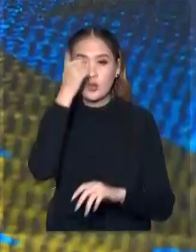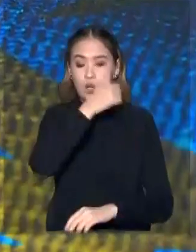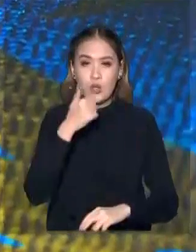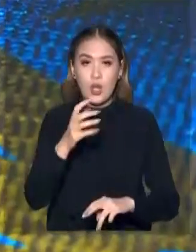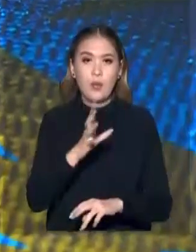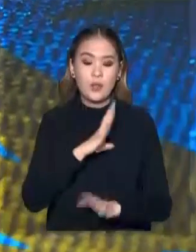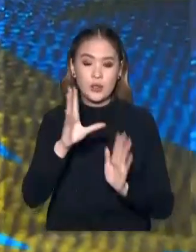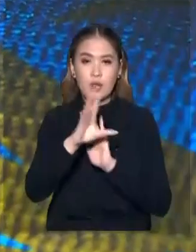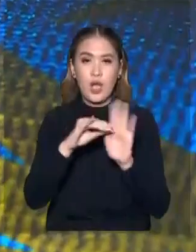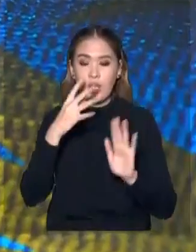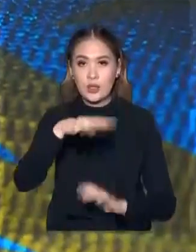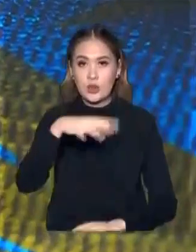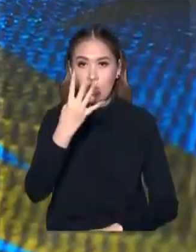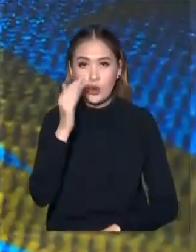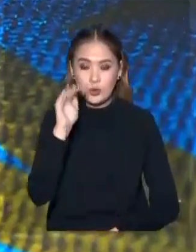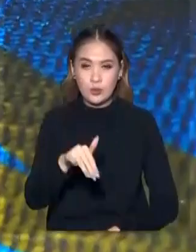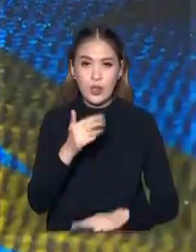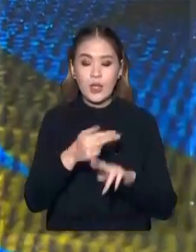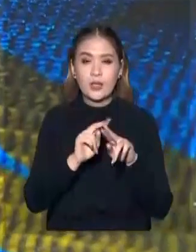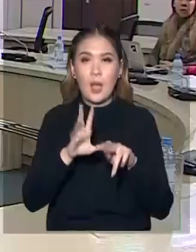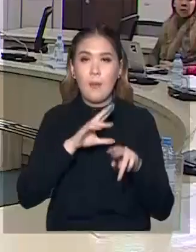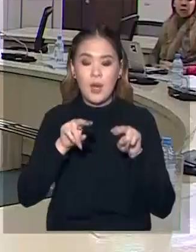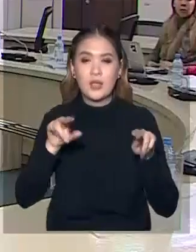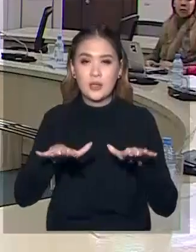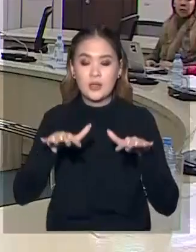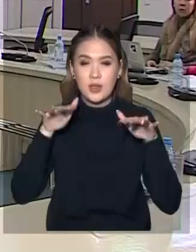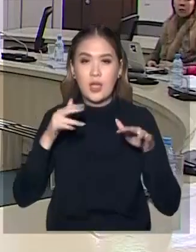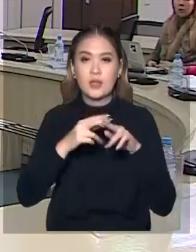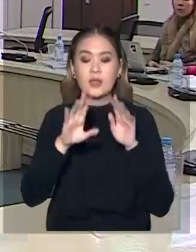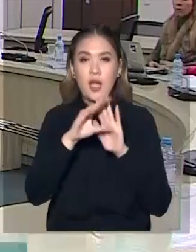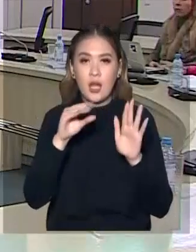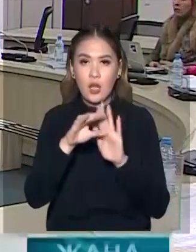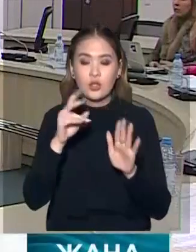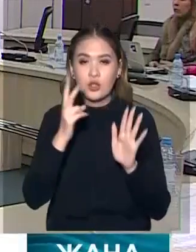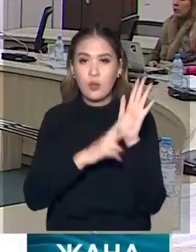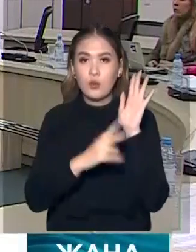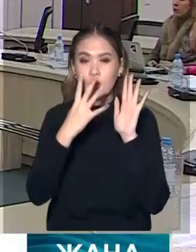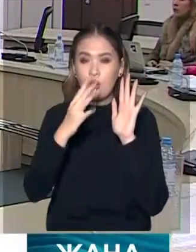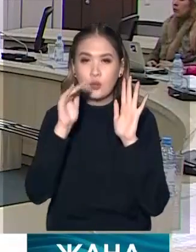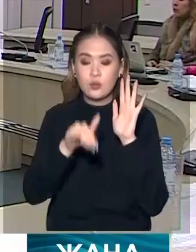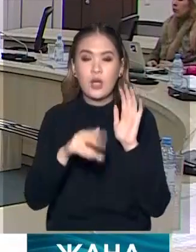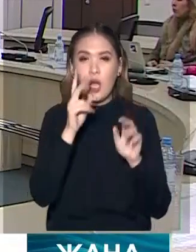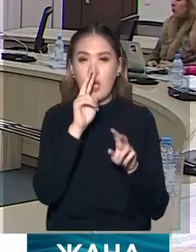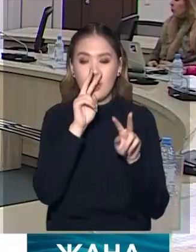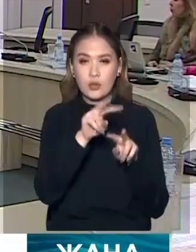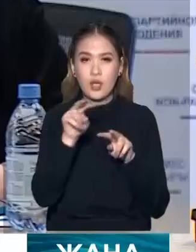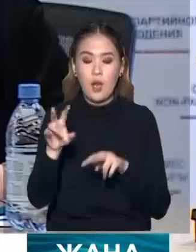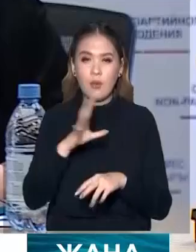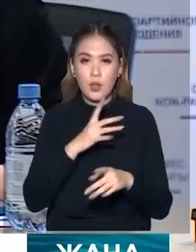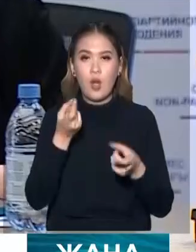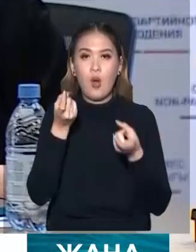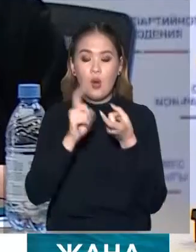сайлауына 44 мың, былтырғы парламент сайлауына 74 мың адам бақылаушы болған. Осыған орай